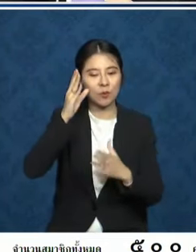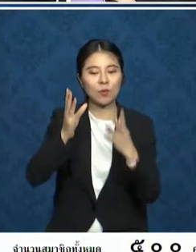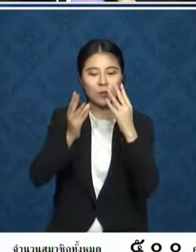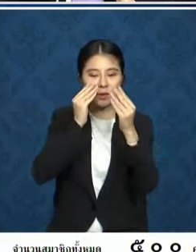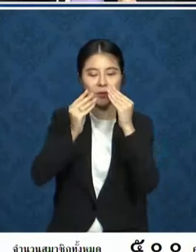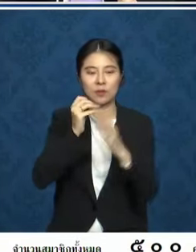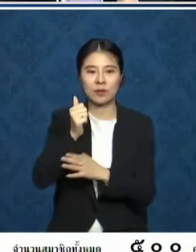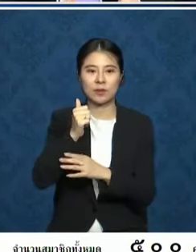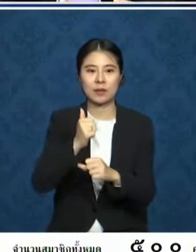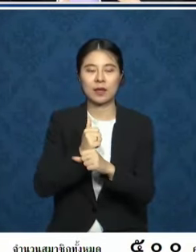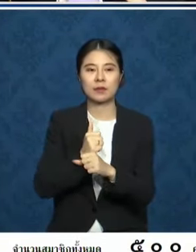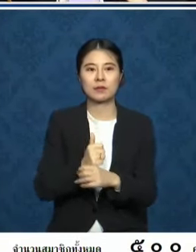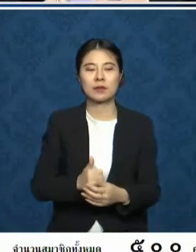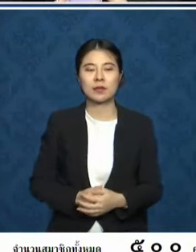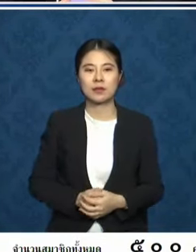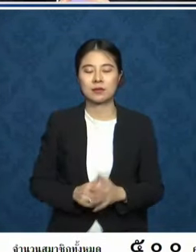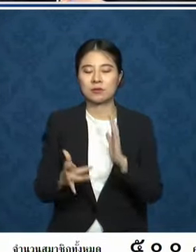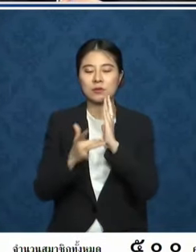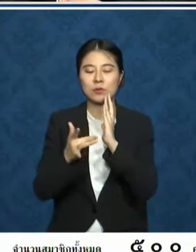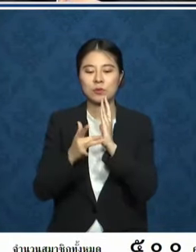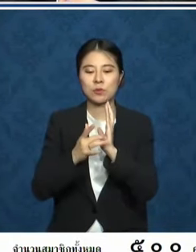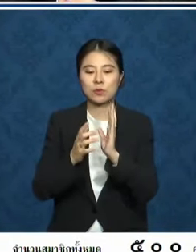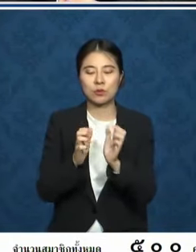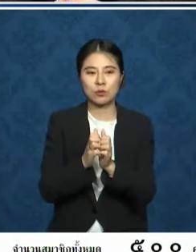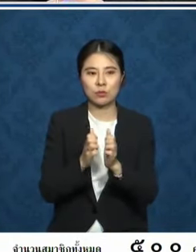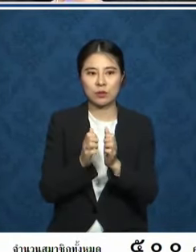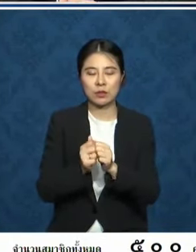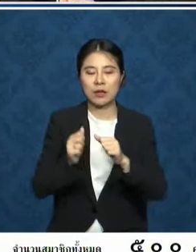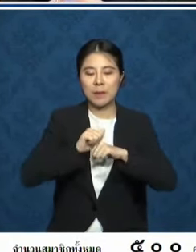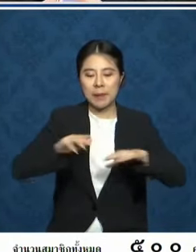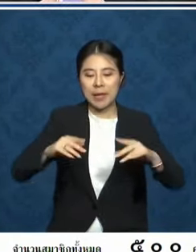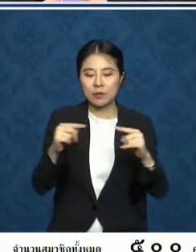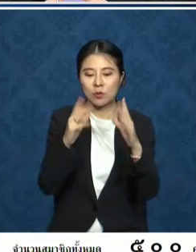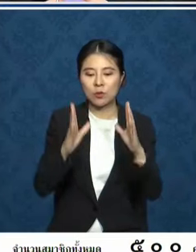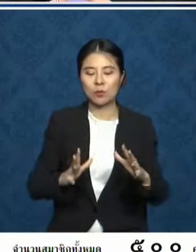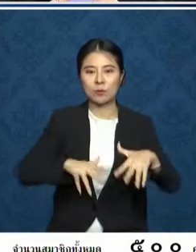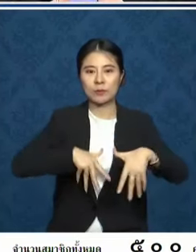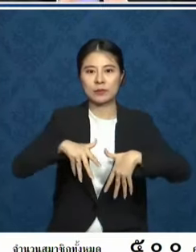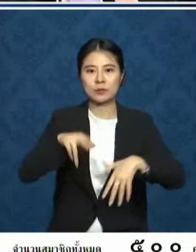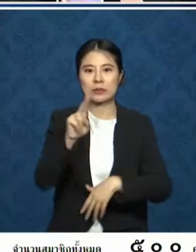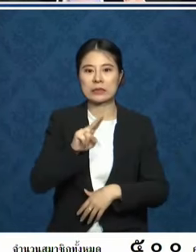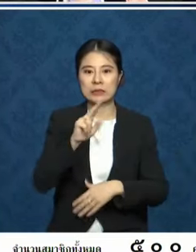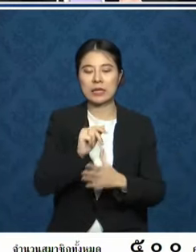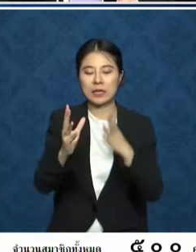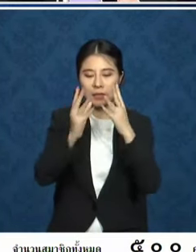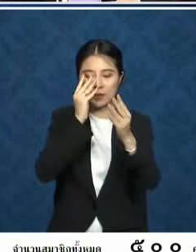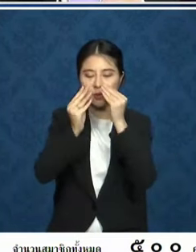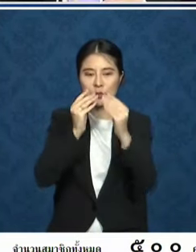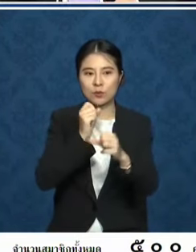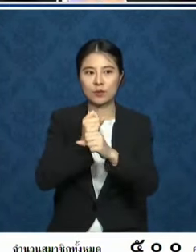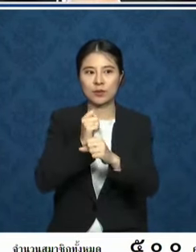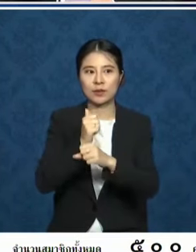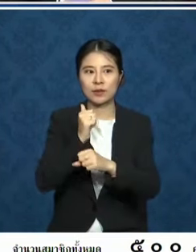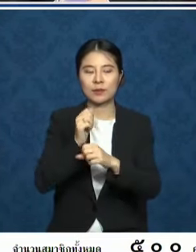คโโยีที่ซับซอนหน้าที่จะสามารถถายทอดให้กัชุมชนได้ใช้ได้ทันทีขนาเดียวกันก็จะเพิ่มประสิทธภาพการ